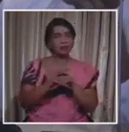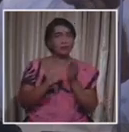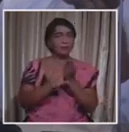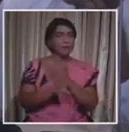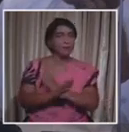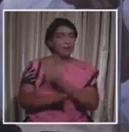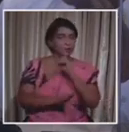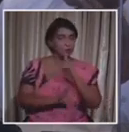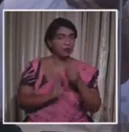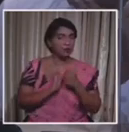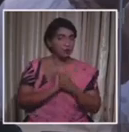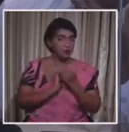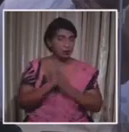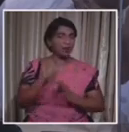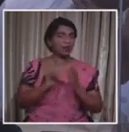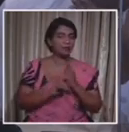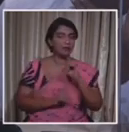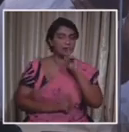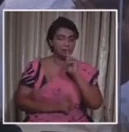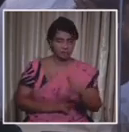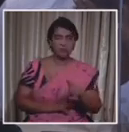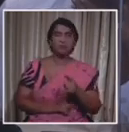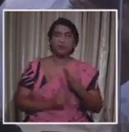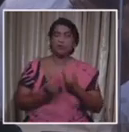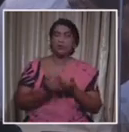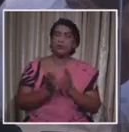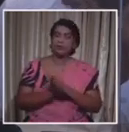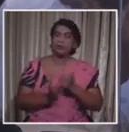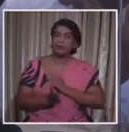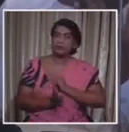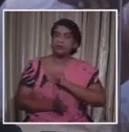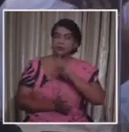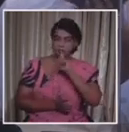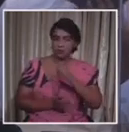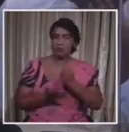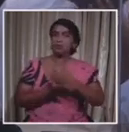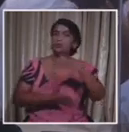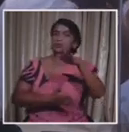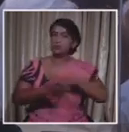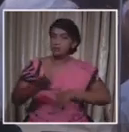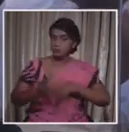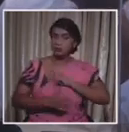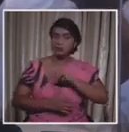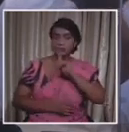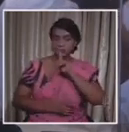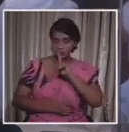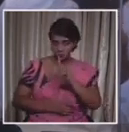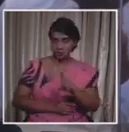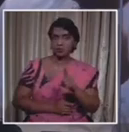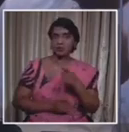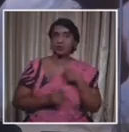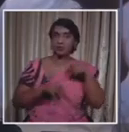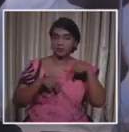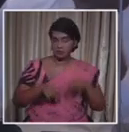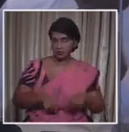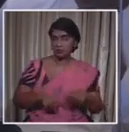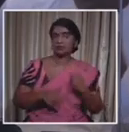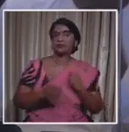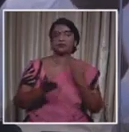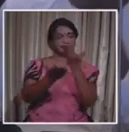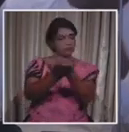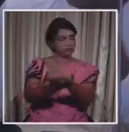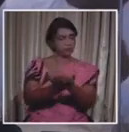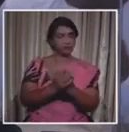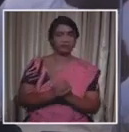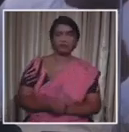ගරු මන්ත්‍රීතුමා එකඟ වෙමින් හසිය කැමැත්ත පළ කරමින් ලිඛිතව කර ඇති ප්‍රකාශය ඔබතුමාට මෙයින්